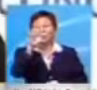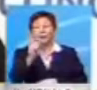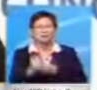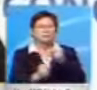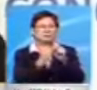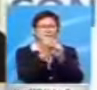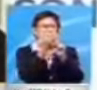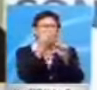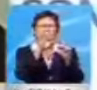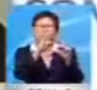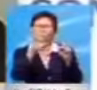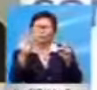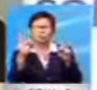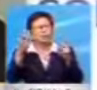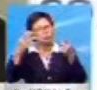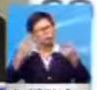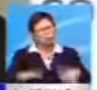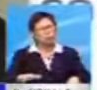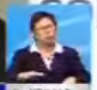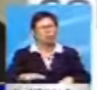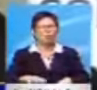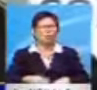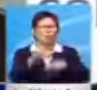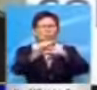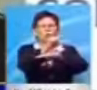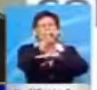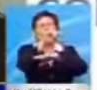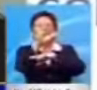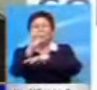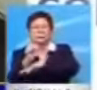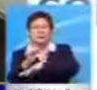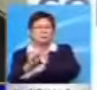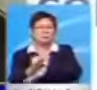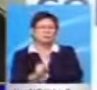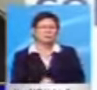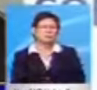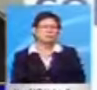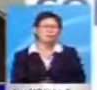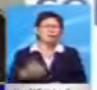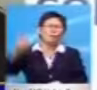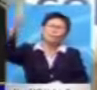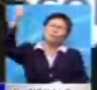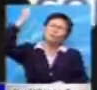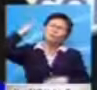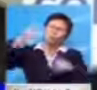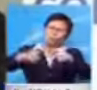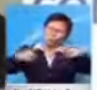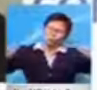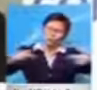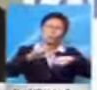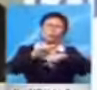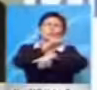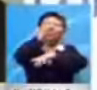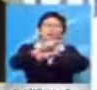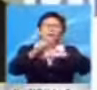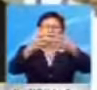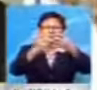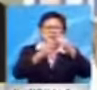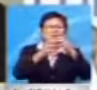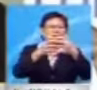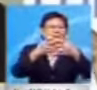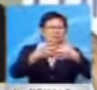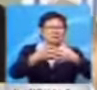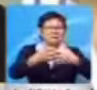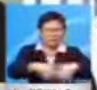69 apa di keliling gunakan abbs adalah perikas yang besar jadi gunakan jentera yang besar